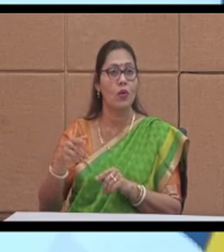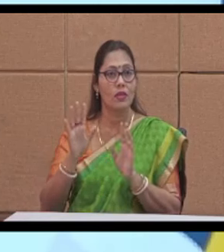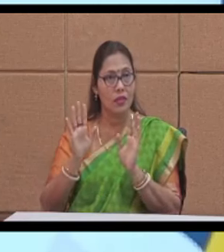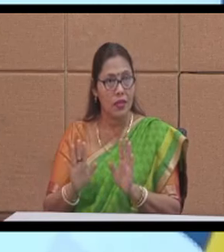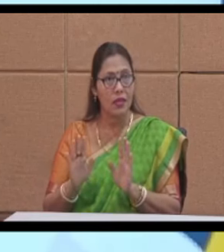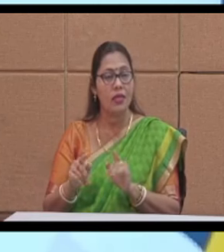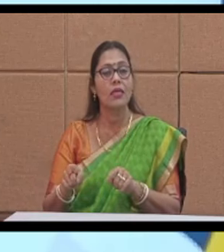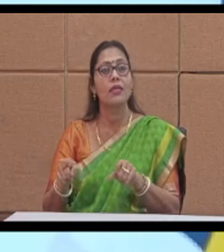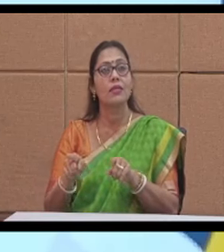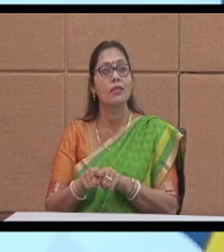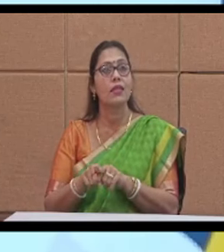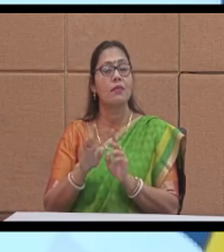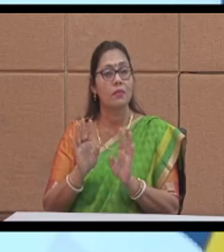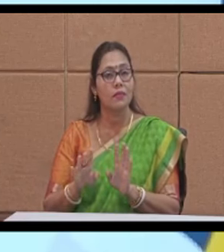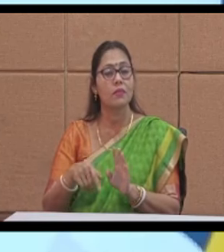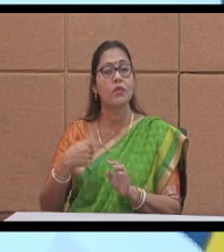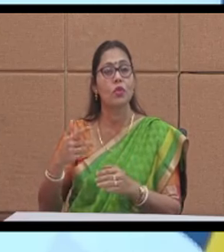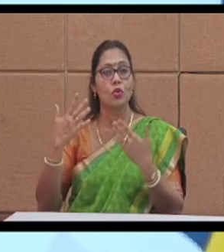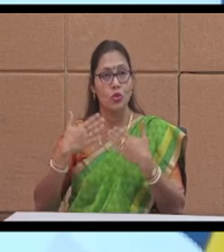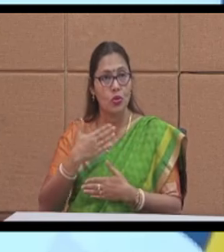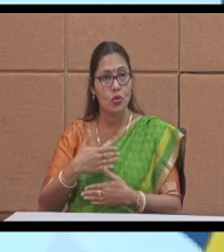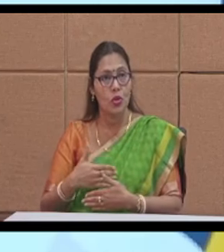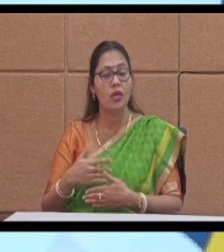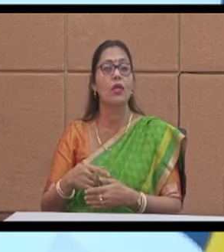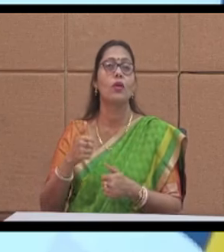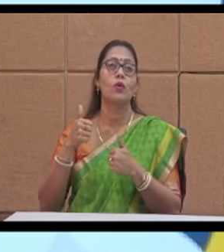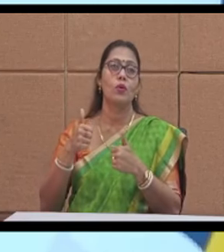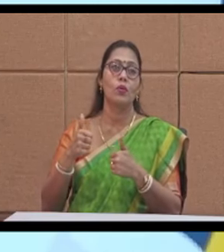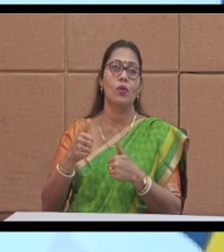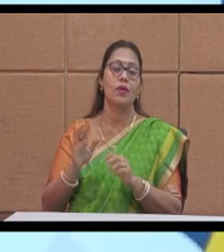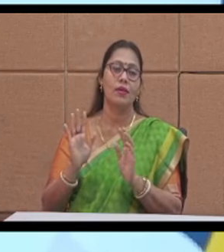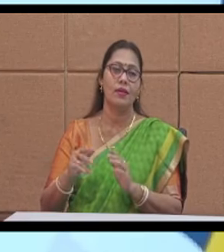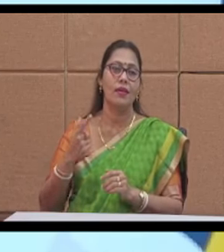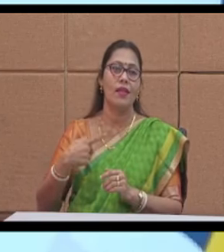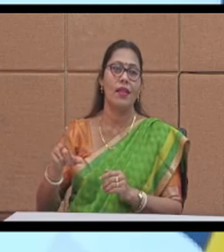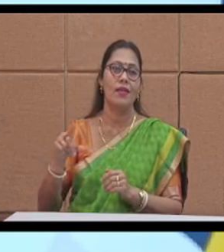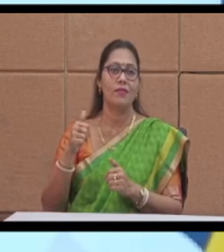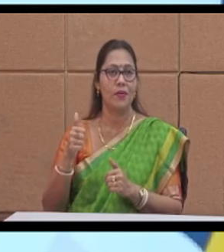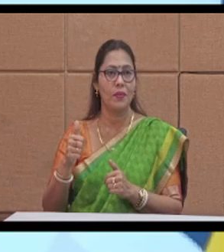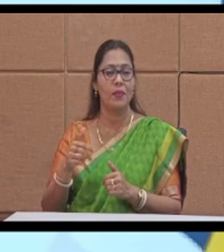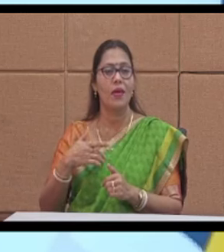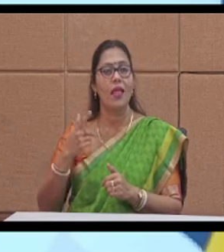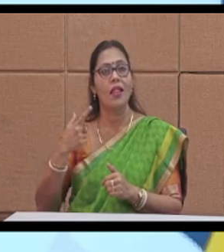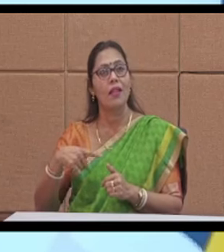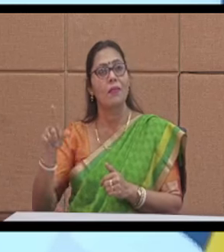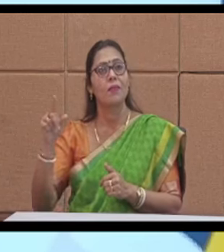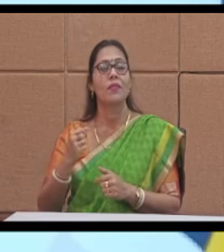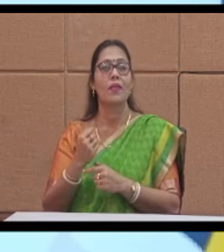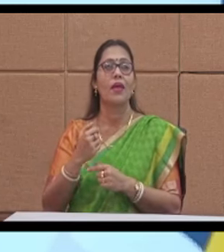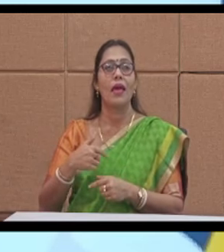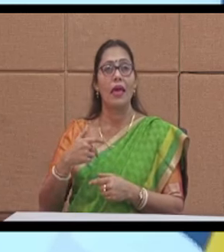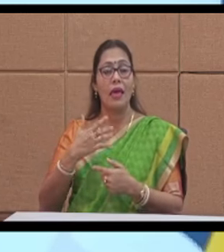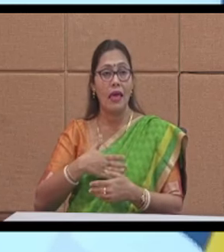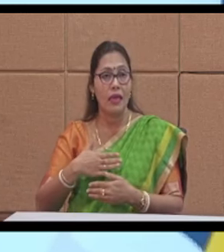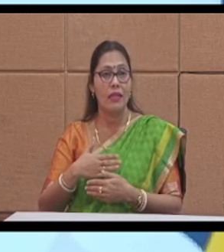যদি তুমি করো তবে তোমার শরীর কিন্তু খুব ভালো হয়ে যাবে তুমি দীর্ঘদিন এই